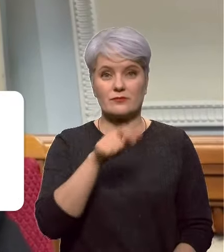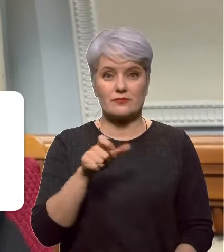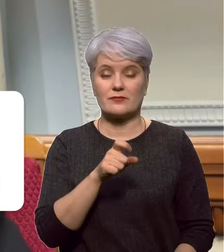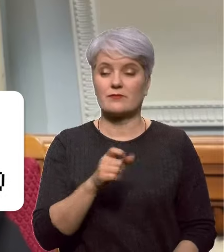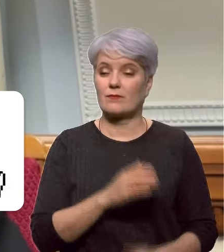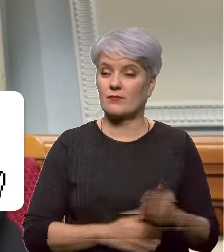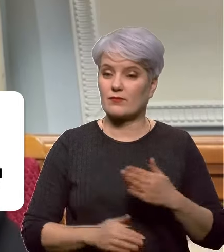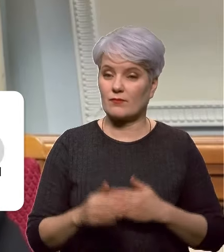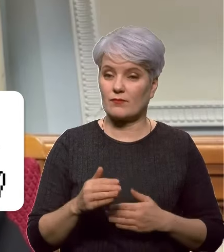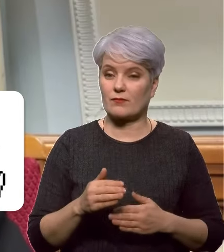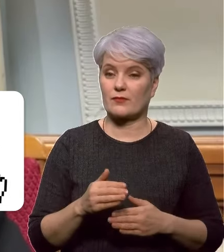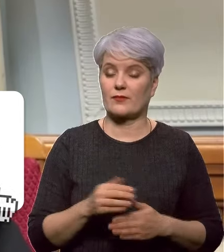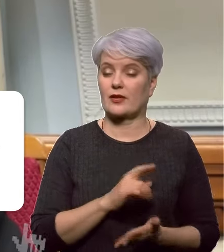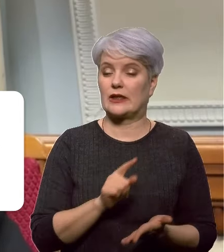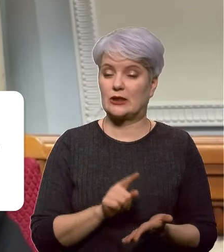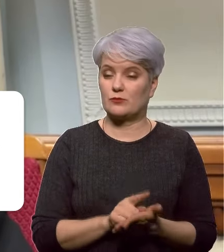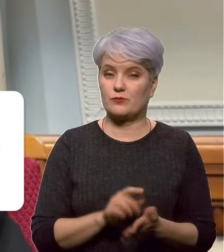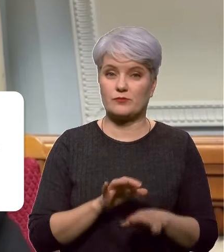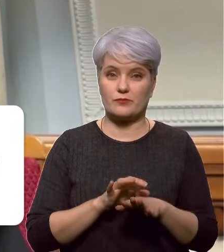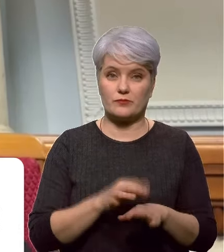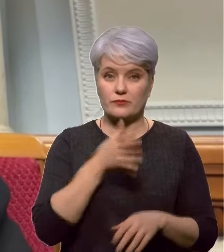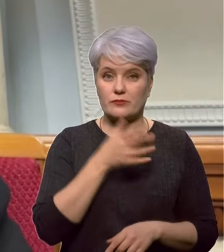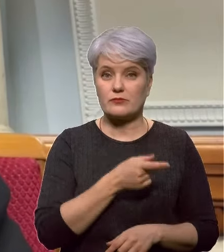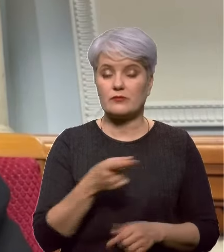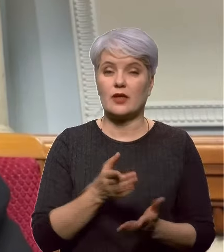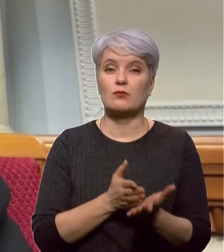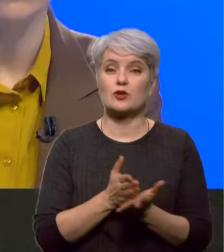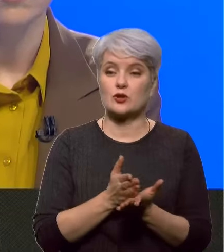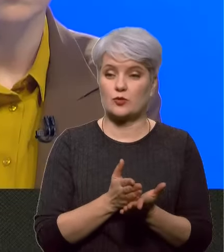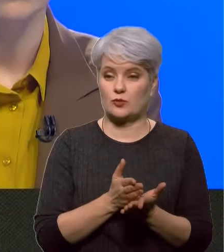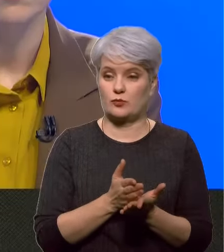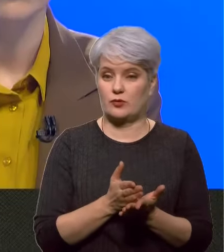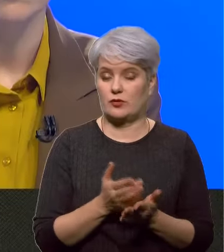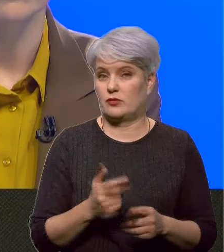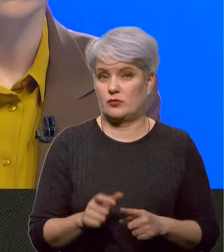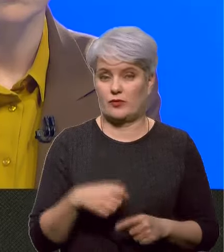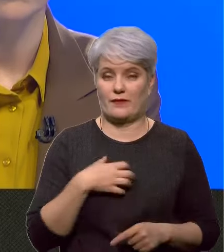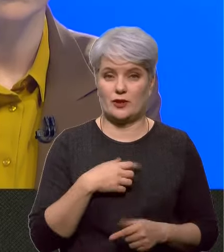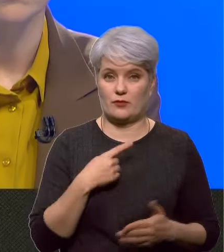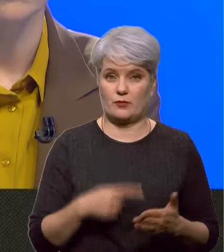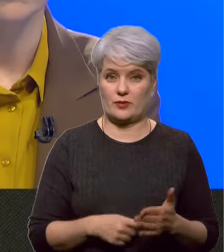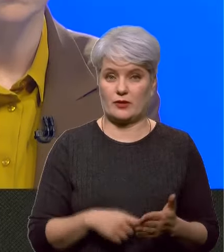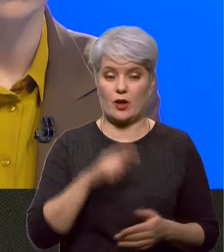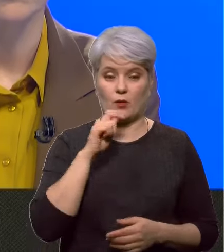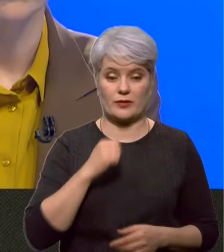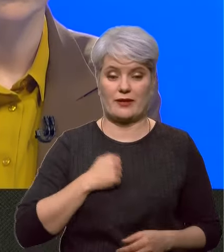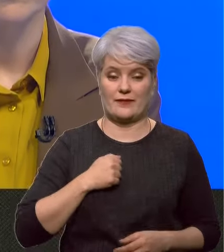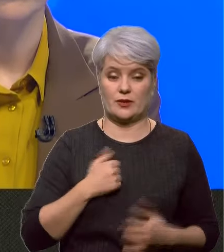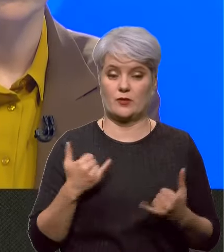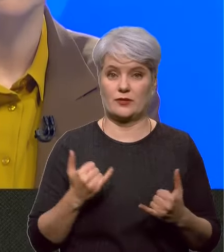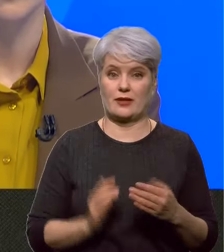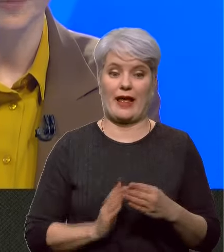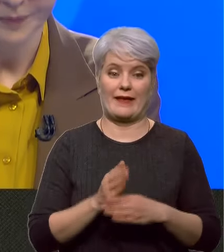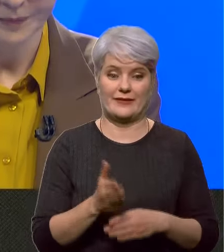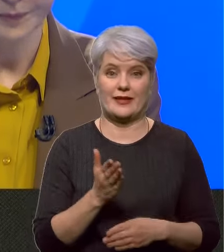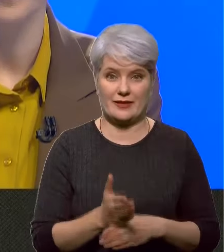інвалідністю, обов'язково ввести термін служби. Це дуже саме, напевно, важливе питання, бо сьогодні українських військових, знаєте, вхід є,